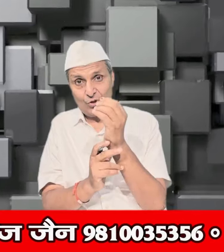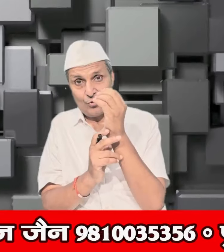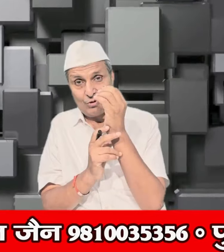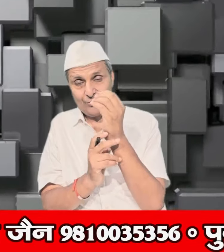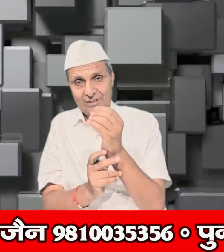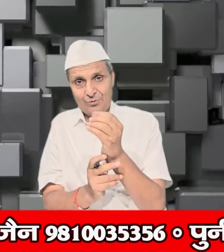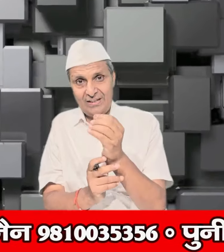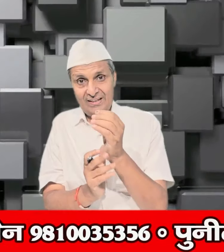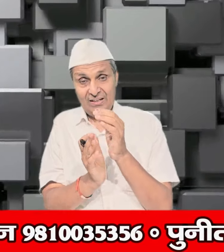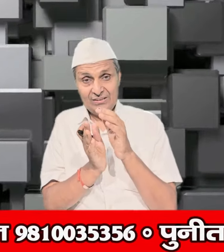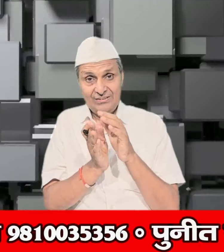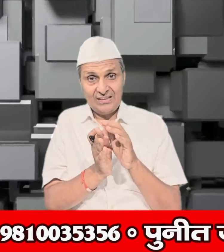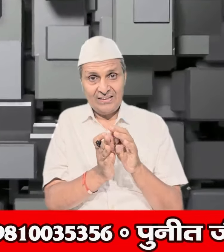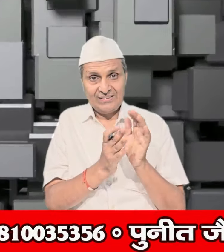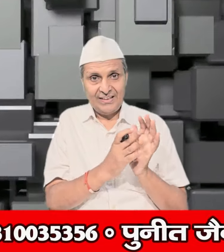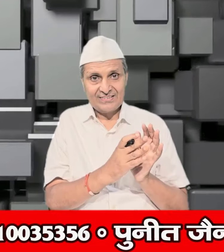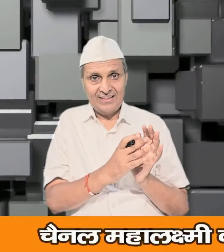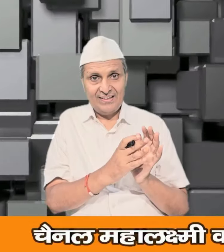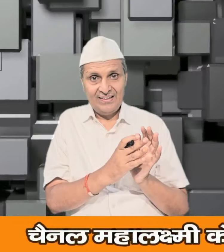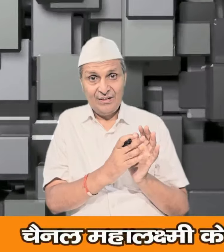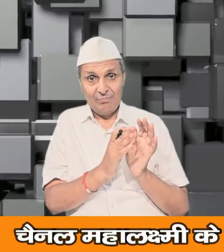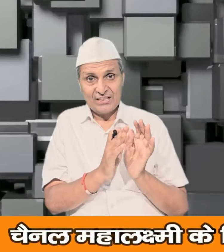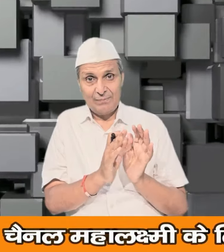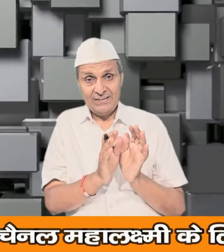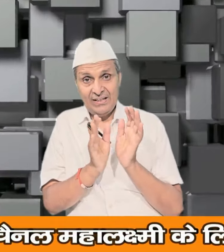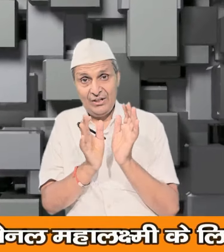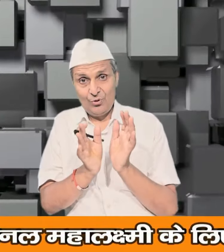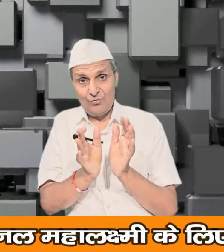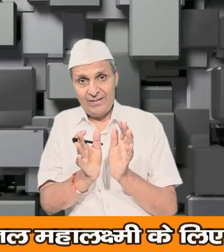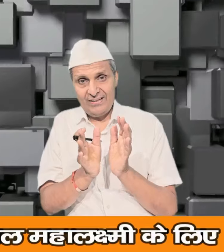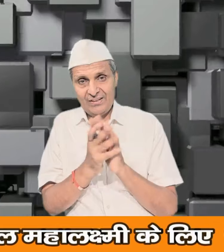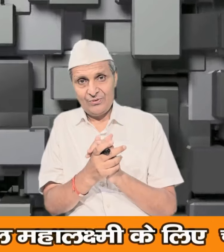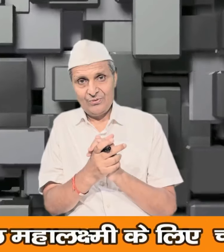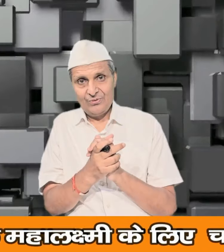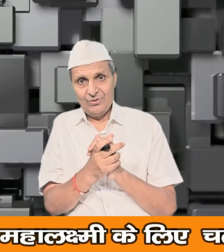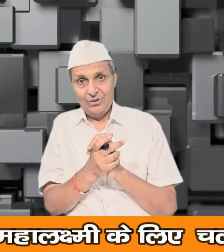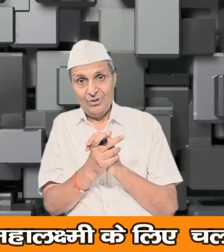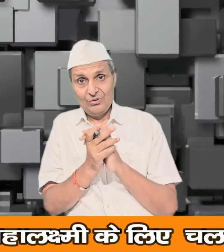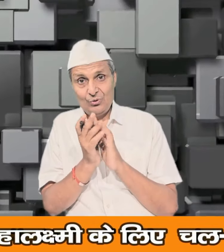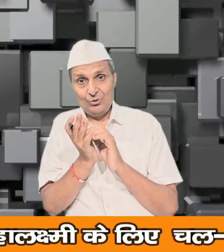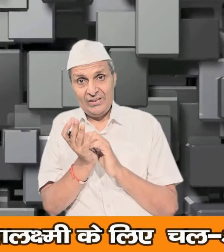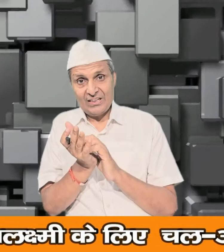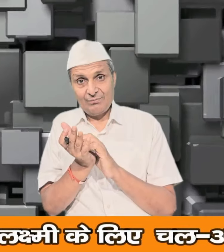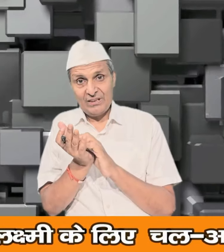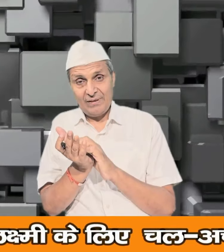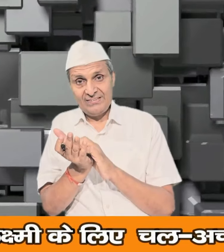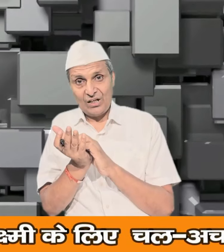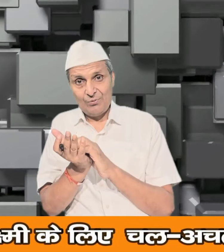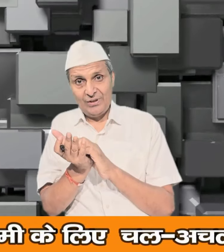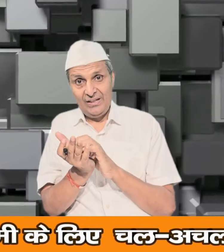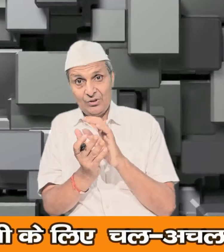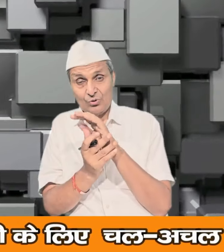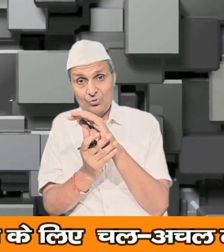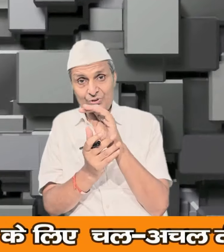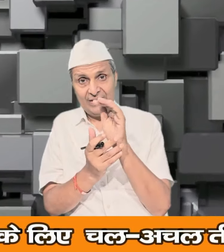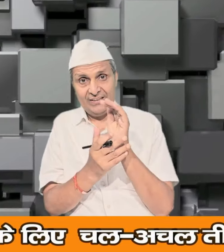करोड़ों करोड़ों का नुकसान हो जाए, ज्यादा श्रेयस्कर है, बनस्पत इनको वहीं रहने दो। दोष के साथ प्रतिमाएं जिनाले में